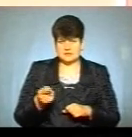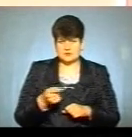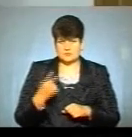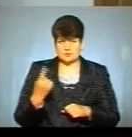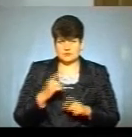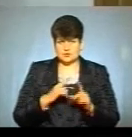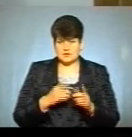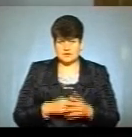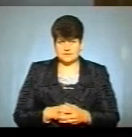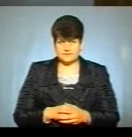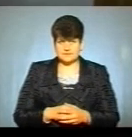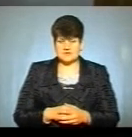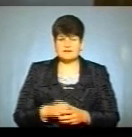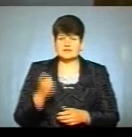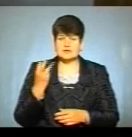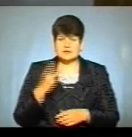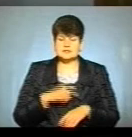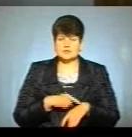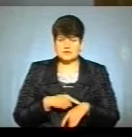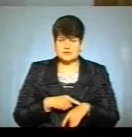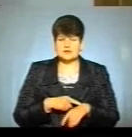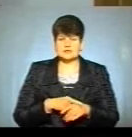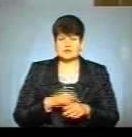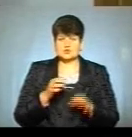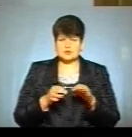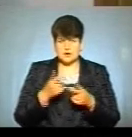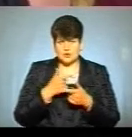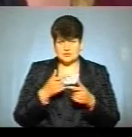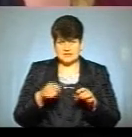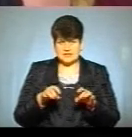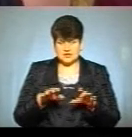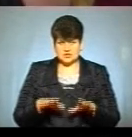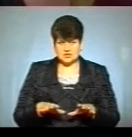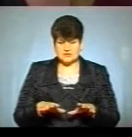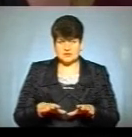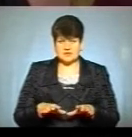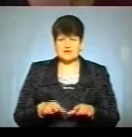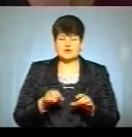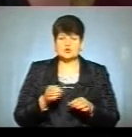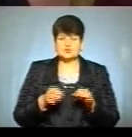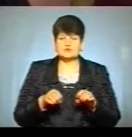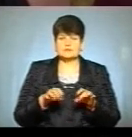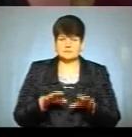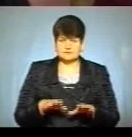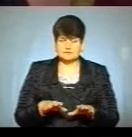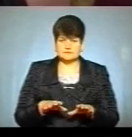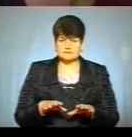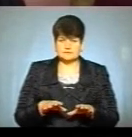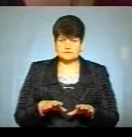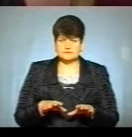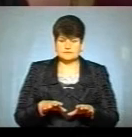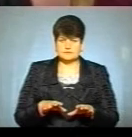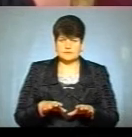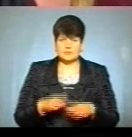обласної ради. О 14-й годині суддя Надія Бурда оголосила рішення. Господарський суд вирішив: перше,